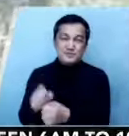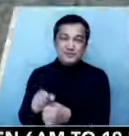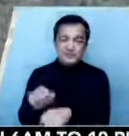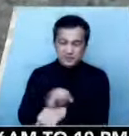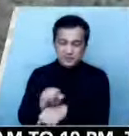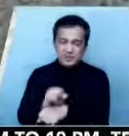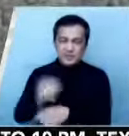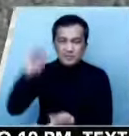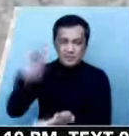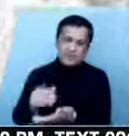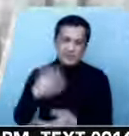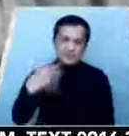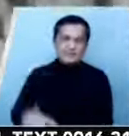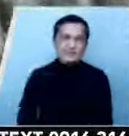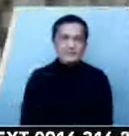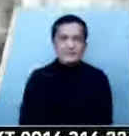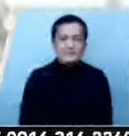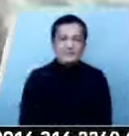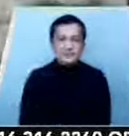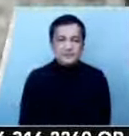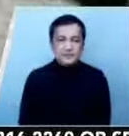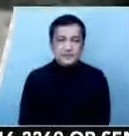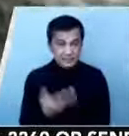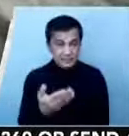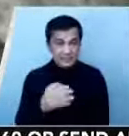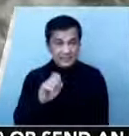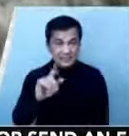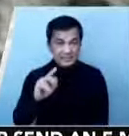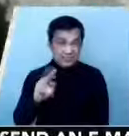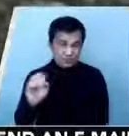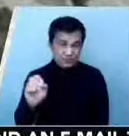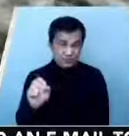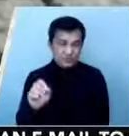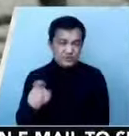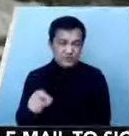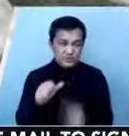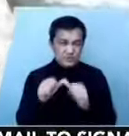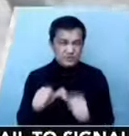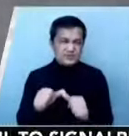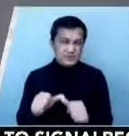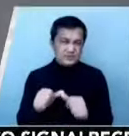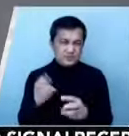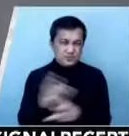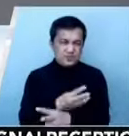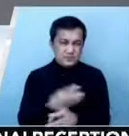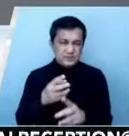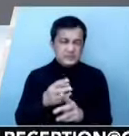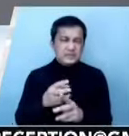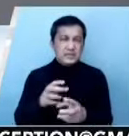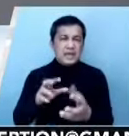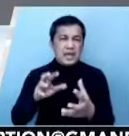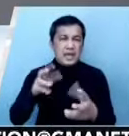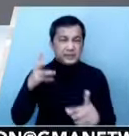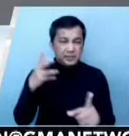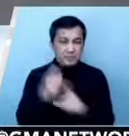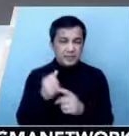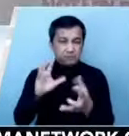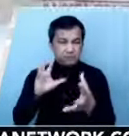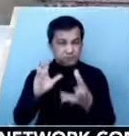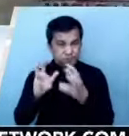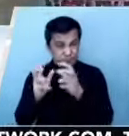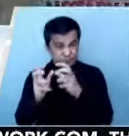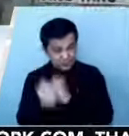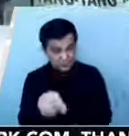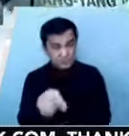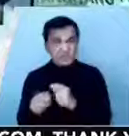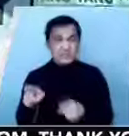init. Ang nararanasan nating El Nino at ang patuloy na lumalalang epekto ng climate change ay posible rin makaapekto sa ating